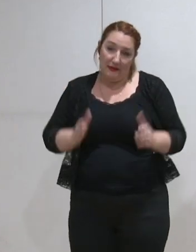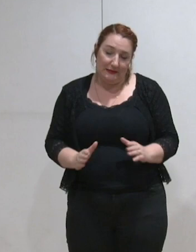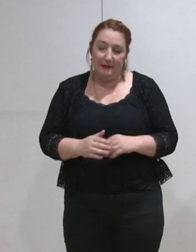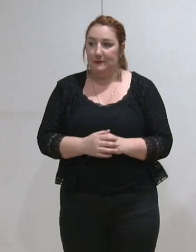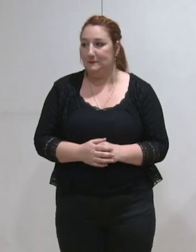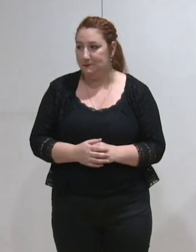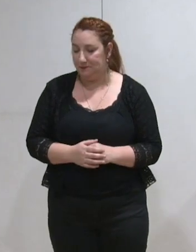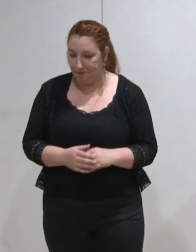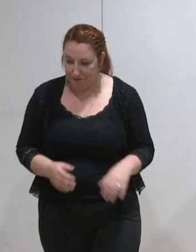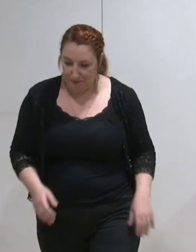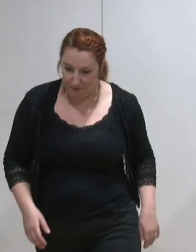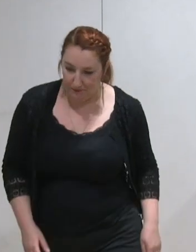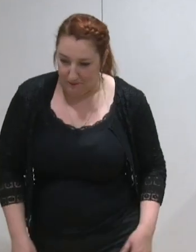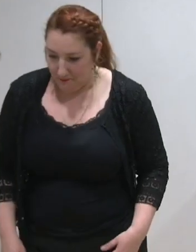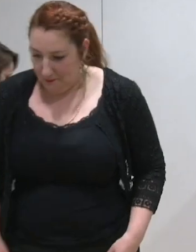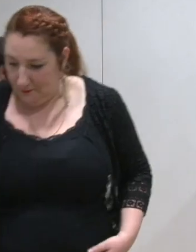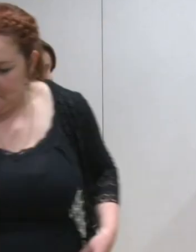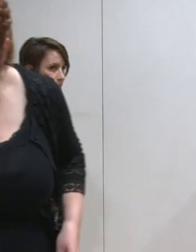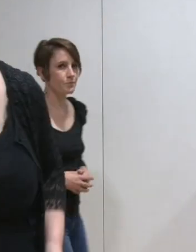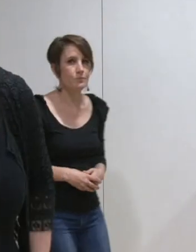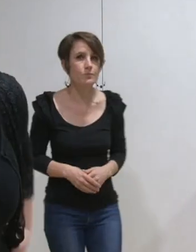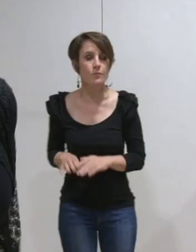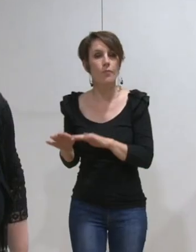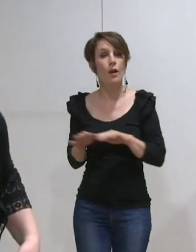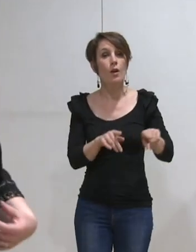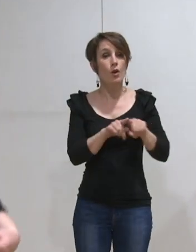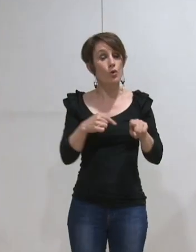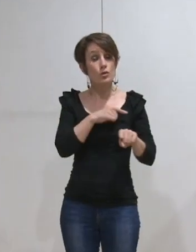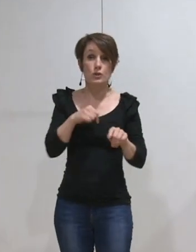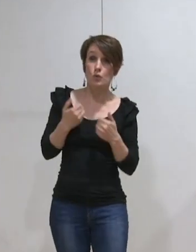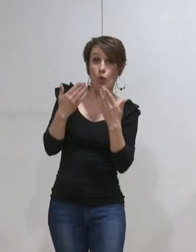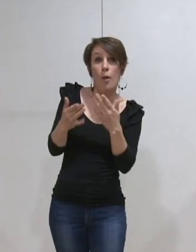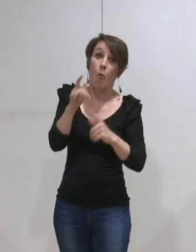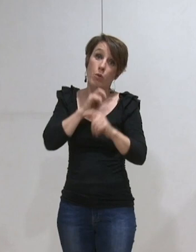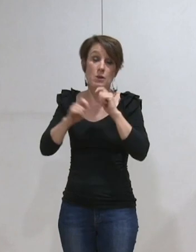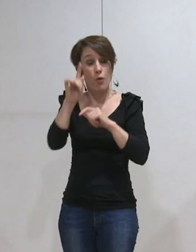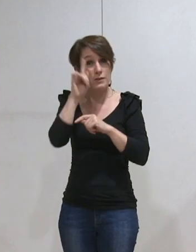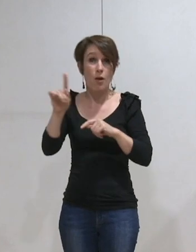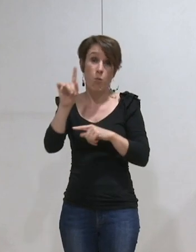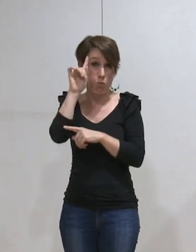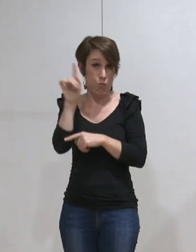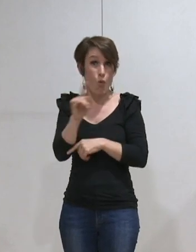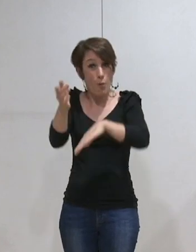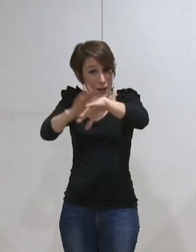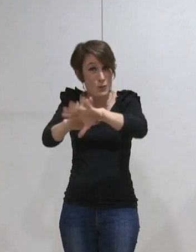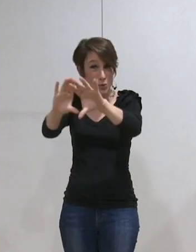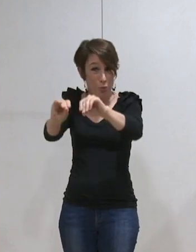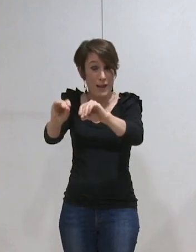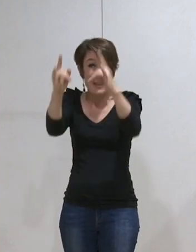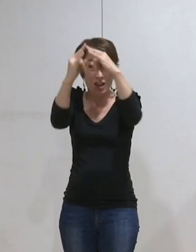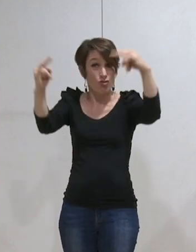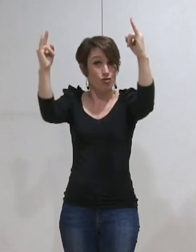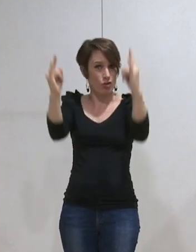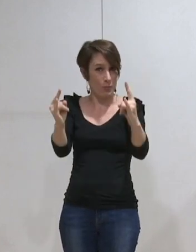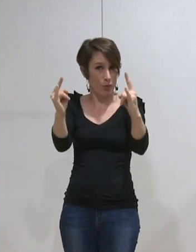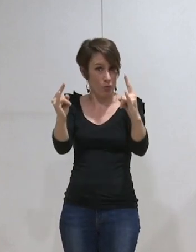proposé une installation sous chapitaux pour un événement temporaire sur le lieu qui permettrait de réinvestir le lieu